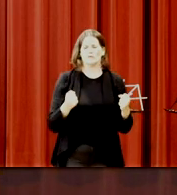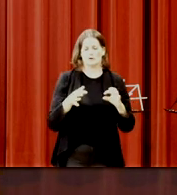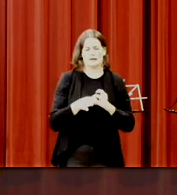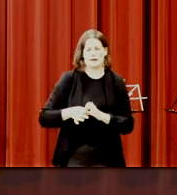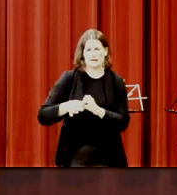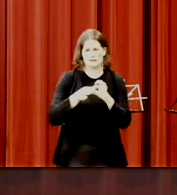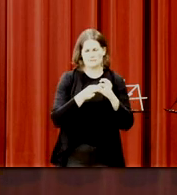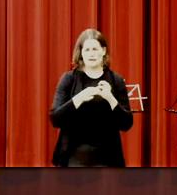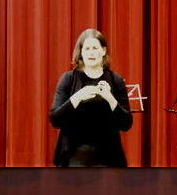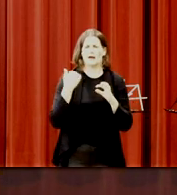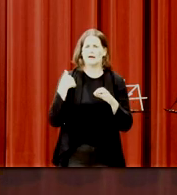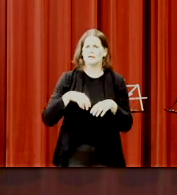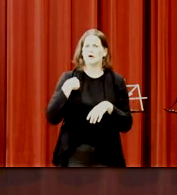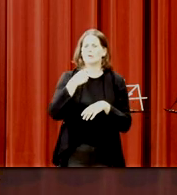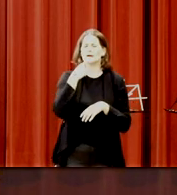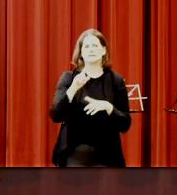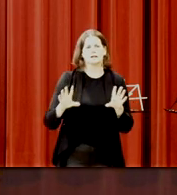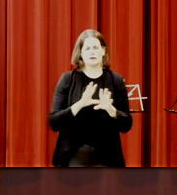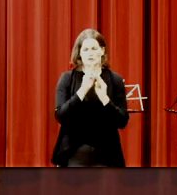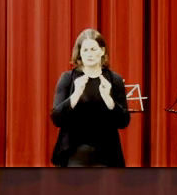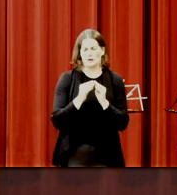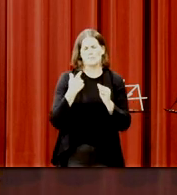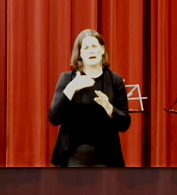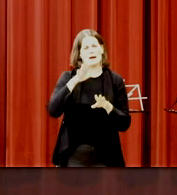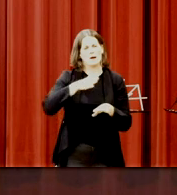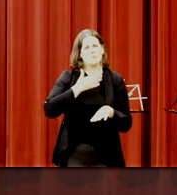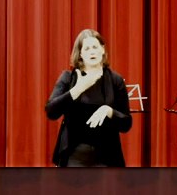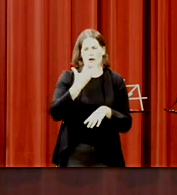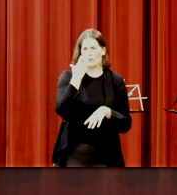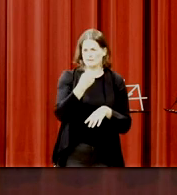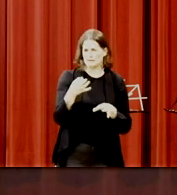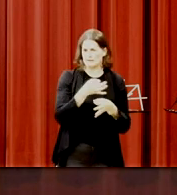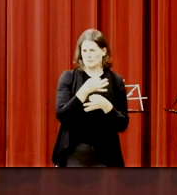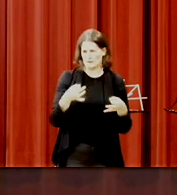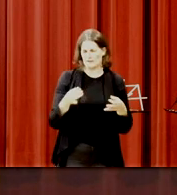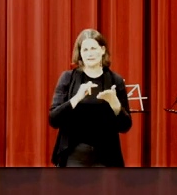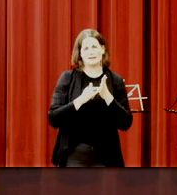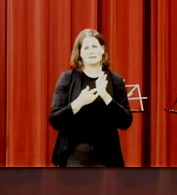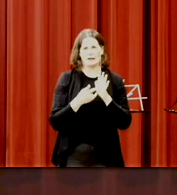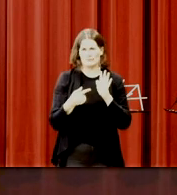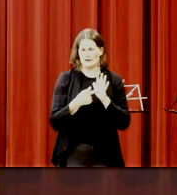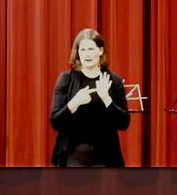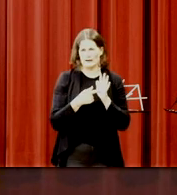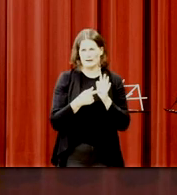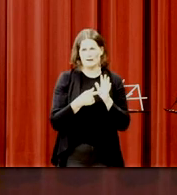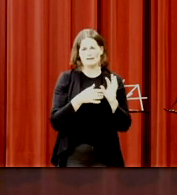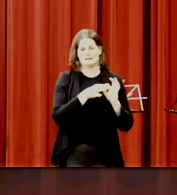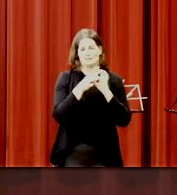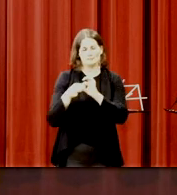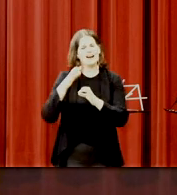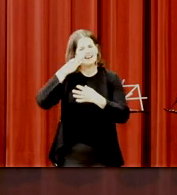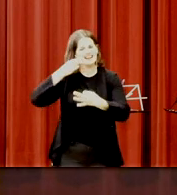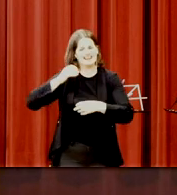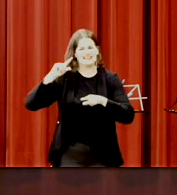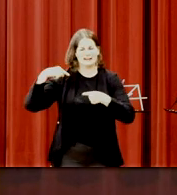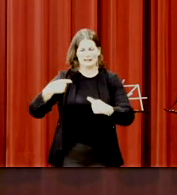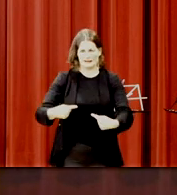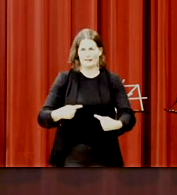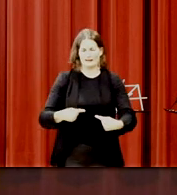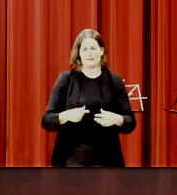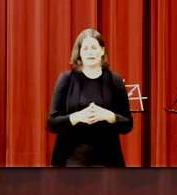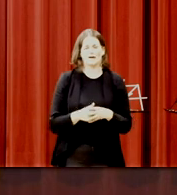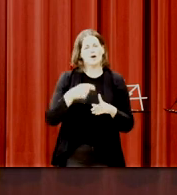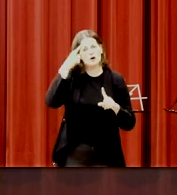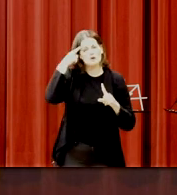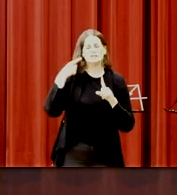una realitat quotidiana de cada dia. L'objectiu no és altre que crear sinergies que beneficiïn tant a la universitat com a la societat per